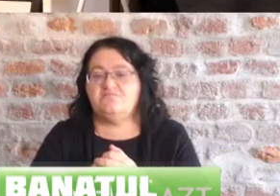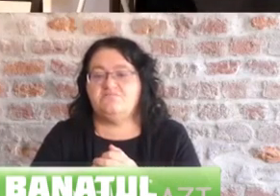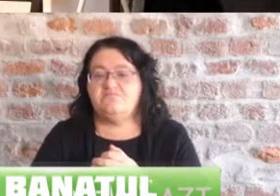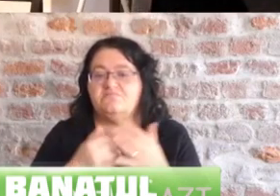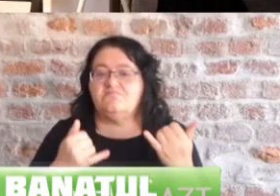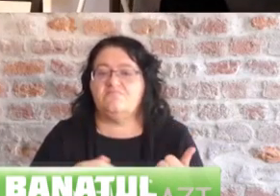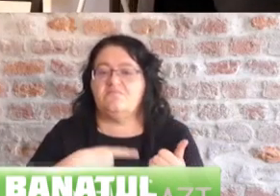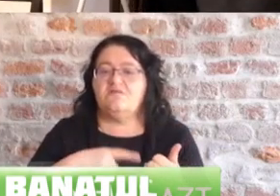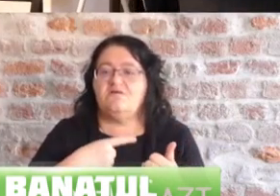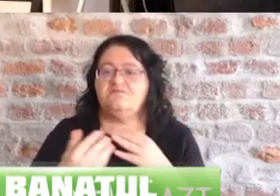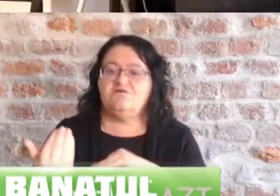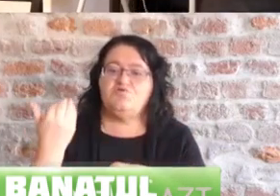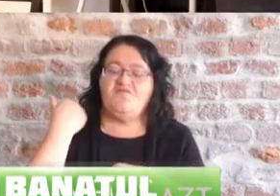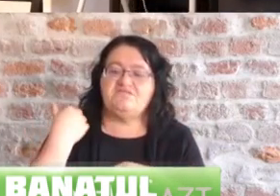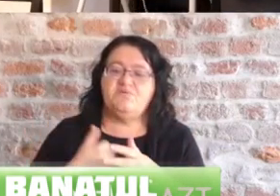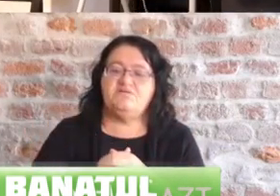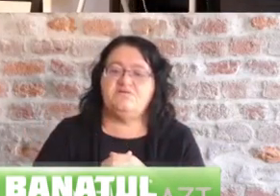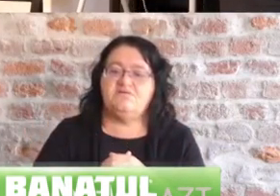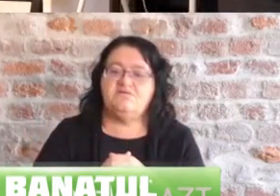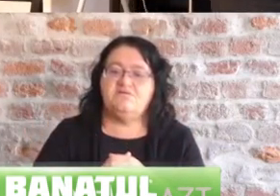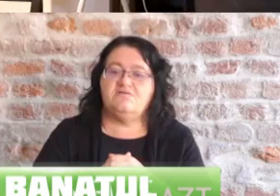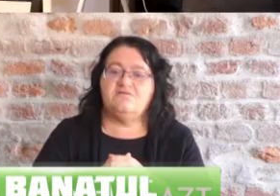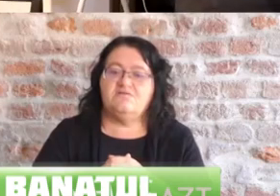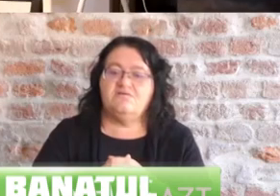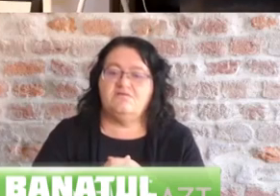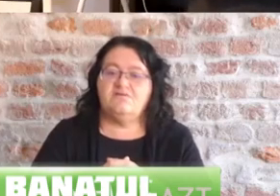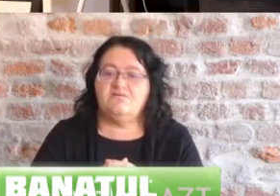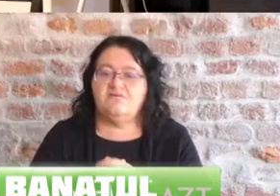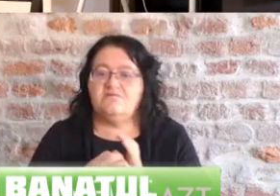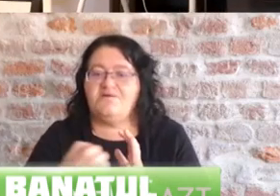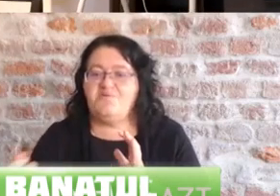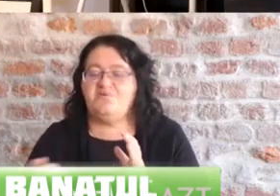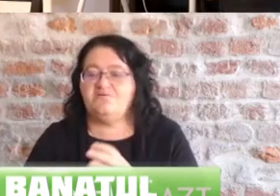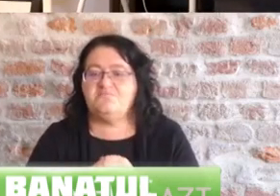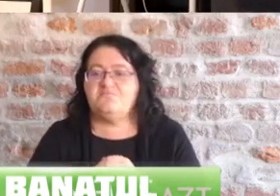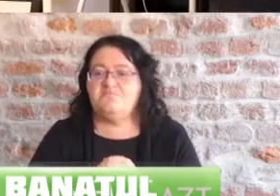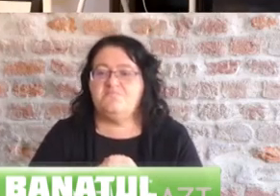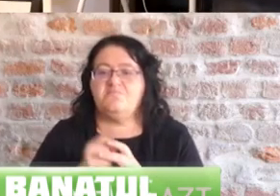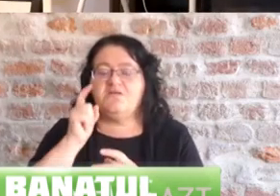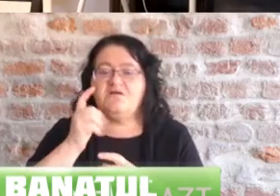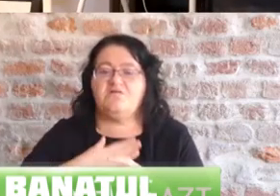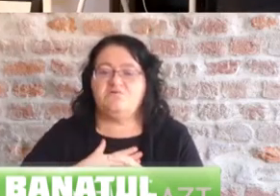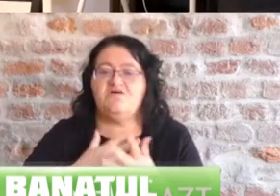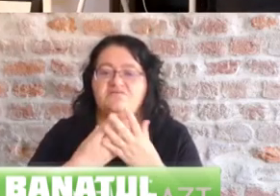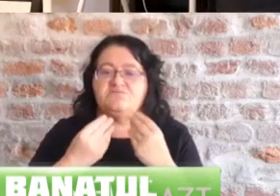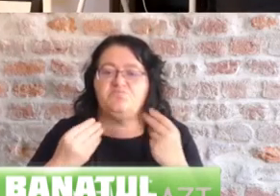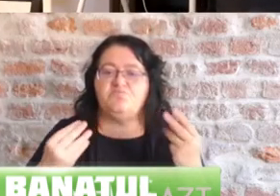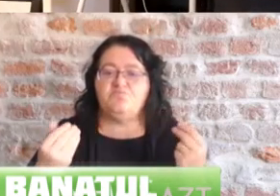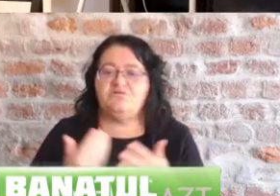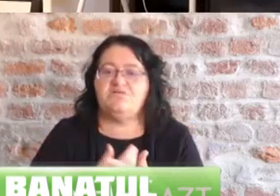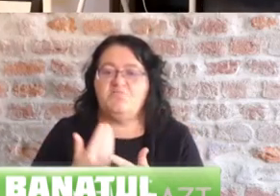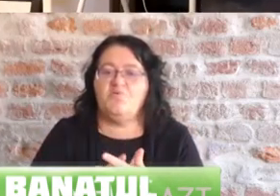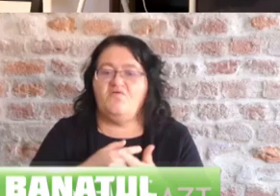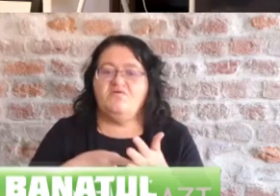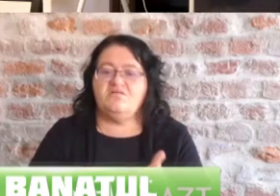aici cineva în spatele meu care mi ok, spune, m-am lungit foarte tare. Nu, deloc. Deși cred că o să aveți foarte mult de povestit